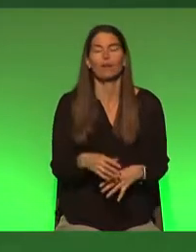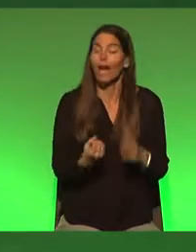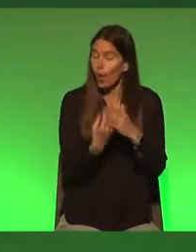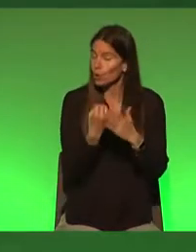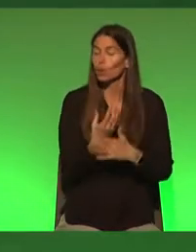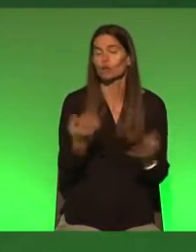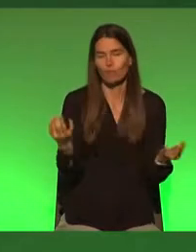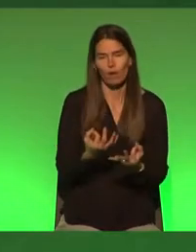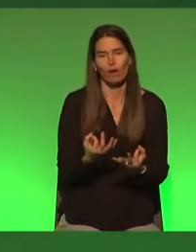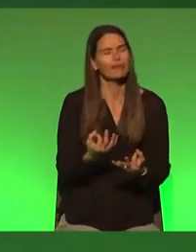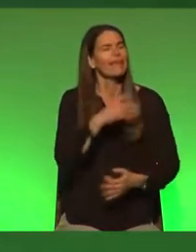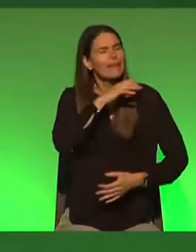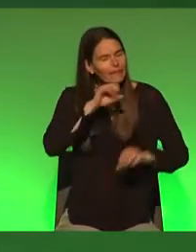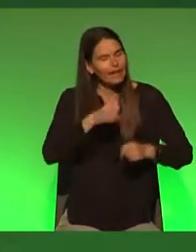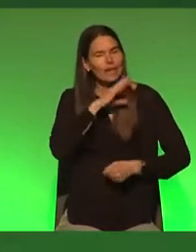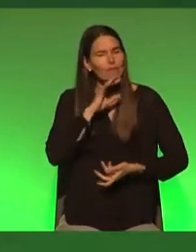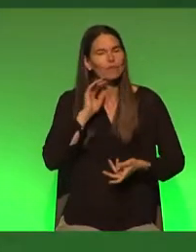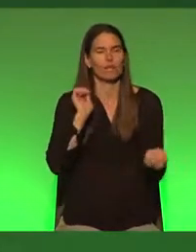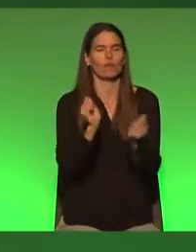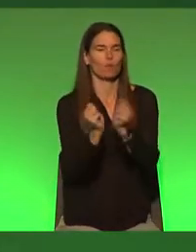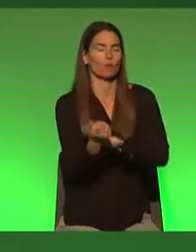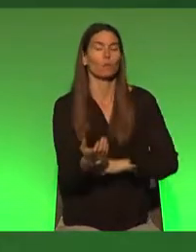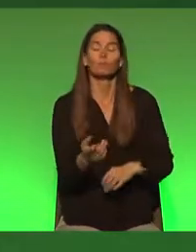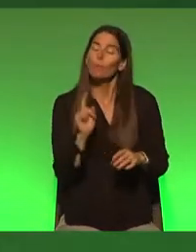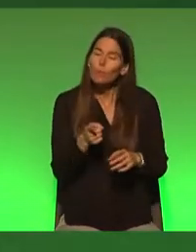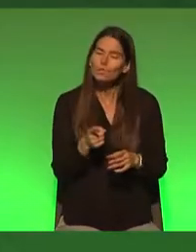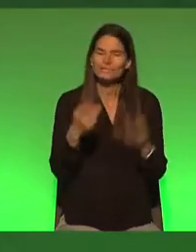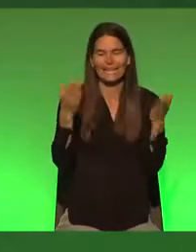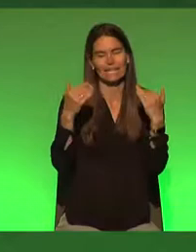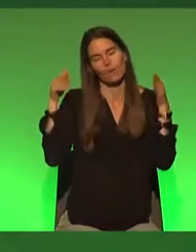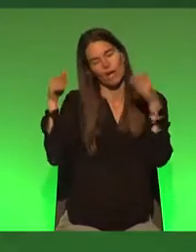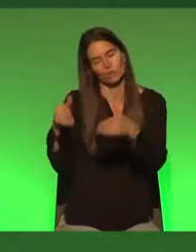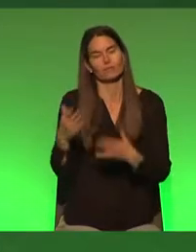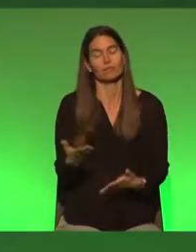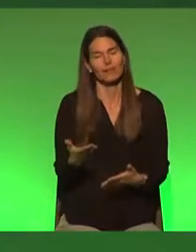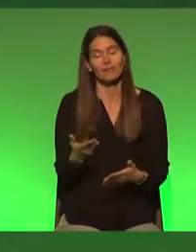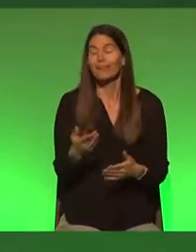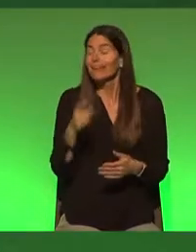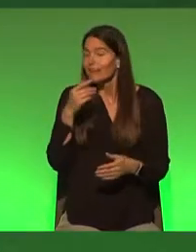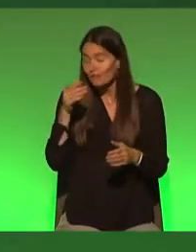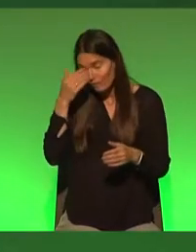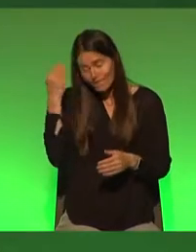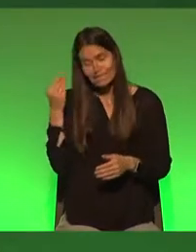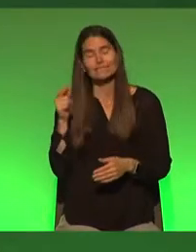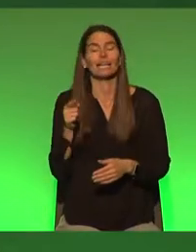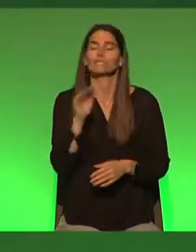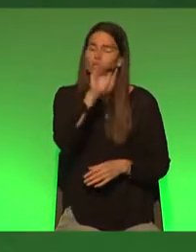Denn wir können eine ganze Menge gestalten, aber wenn wir uns nicht ums Klima kümmern, dann haben wir keine Zukunft als Spezies auf diesem Planeten.